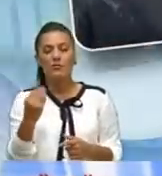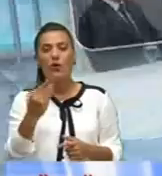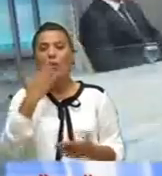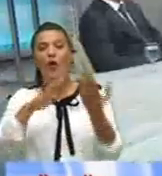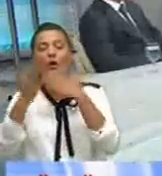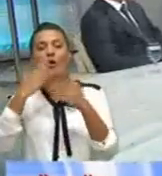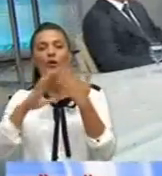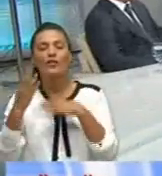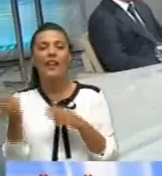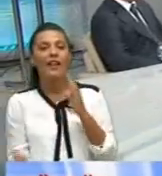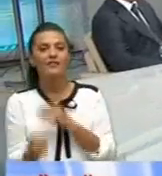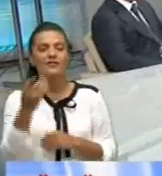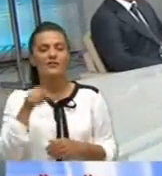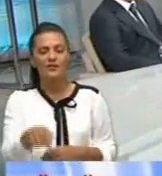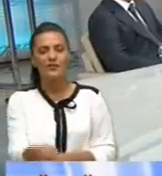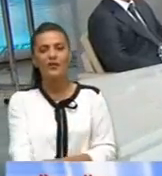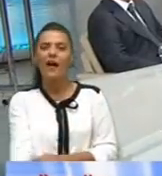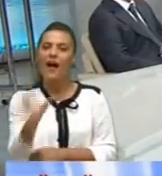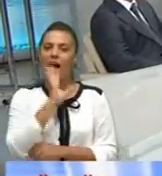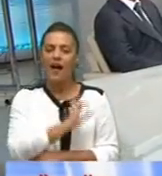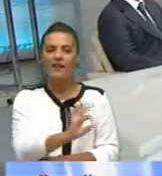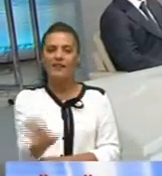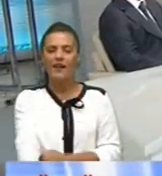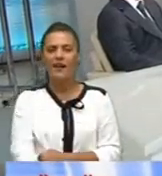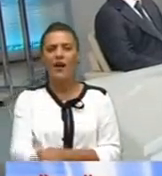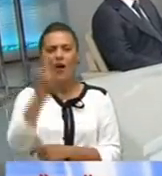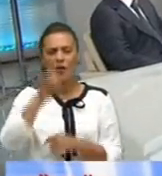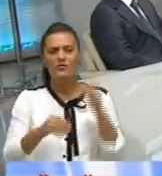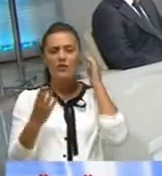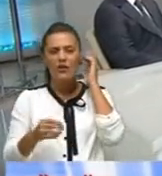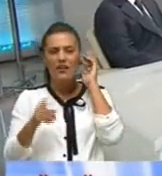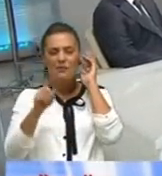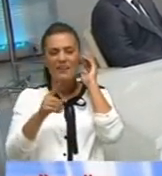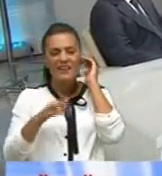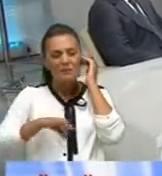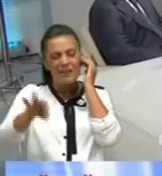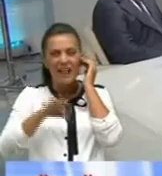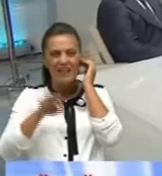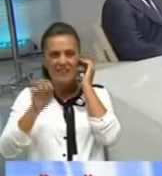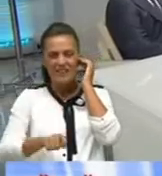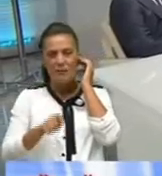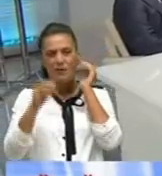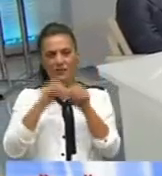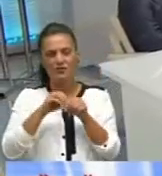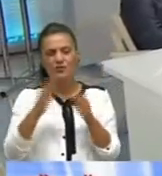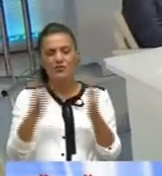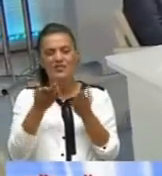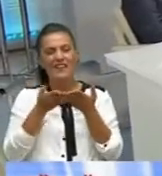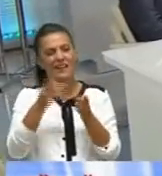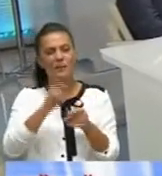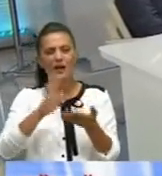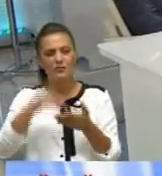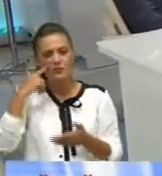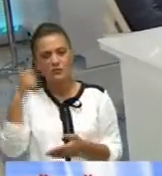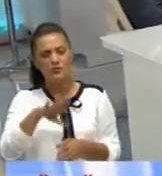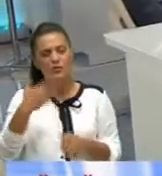musunuz? Demonstrasyon buna gitti yani, öyle diyebilirim. Evet. Harika. Öncelikle evet, bir demonstrasyon yapmak için bir küçük tekne yapalım. Arkadaşlarımıza gösterelim.